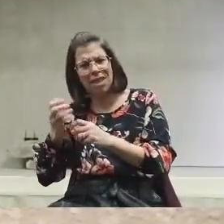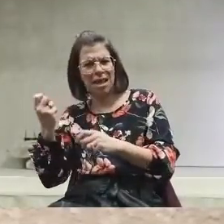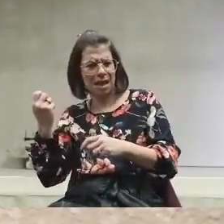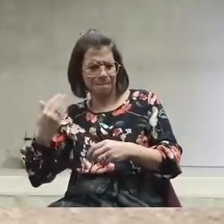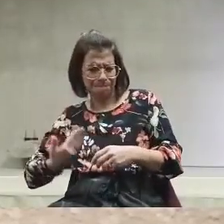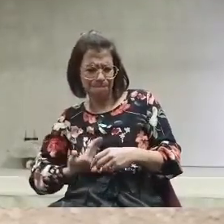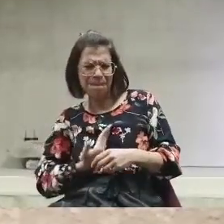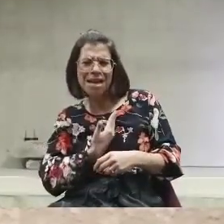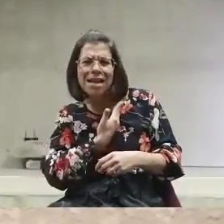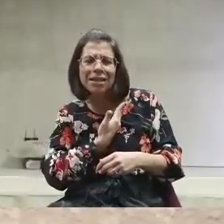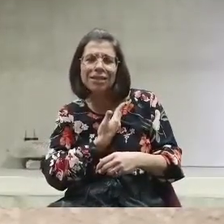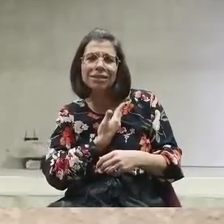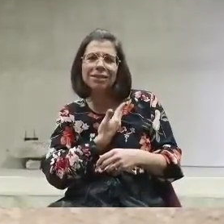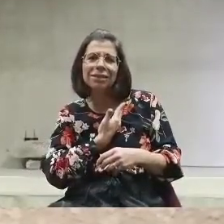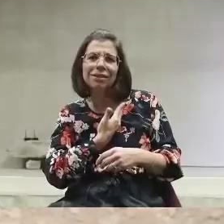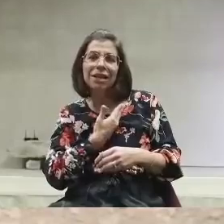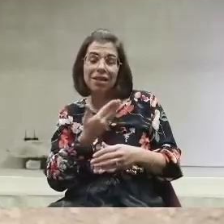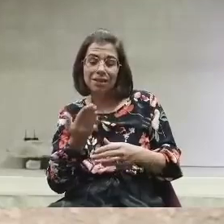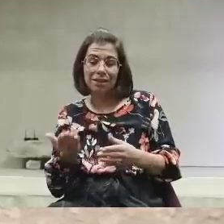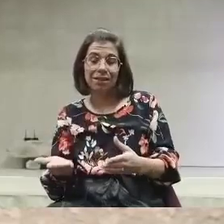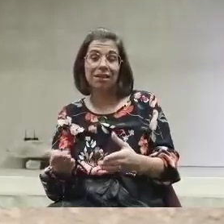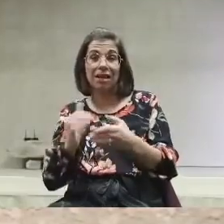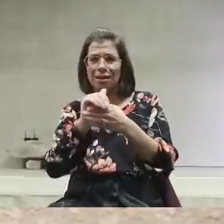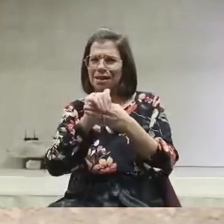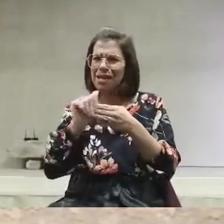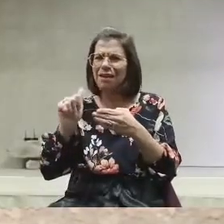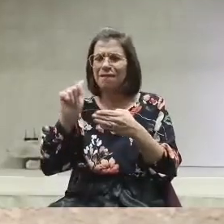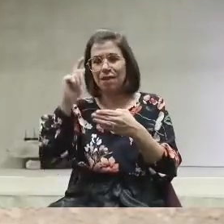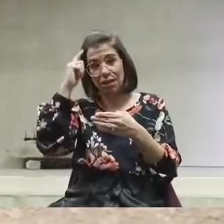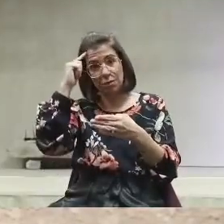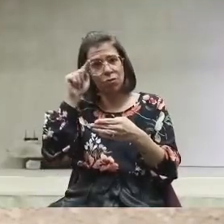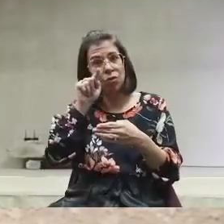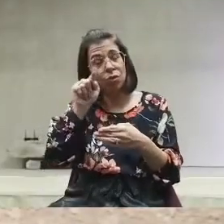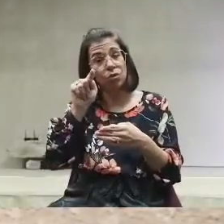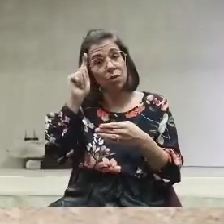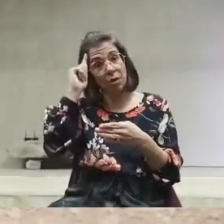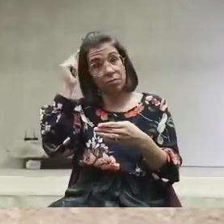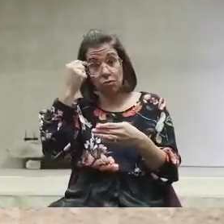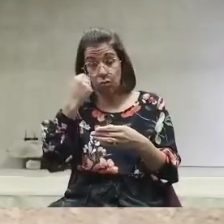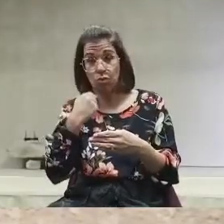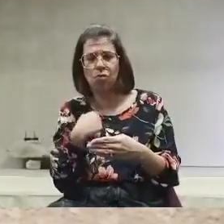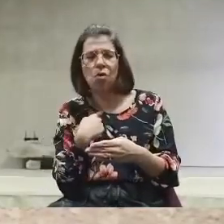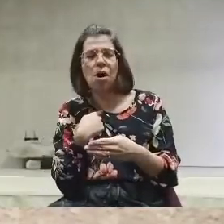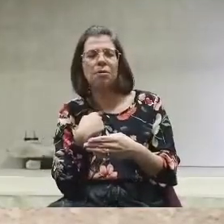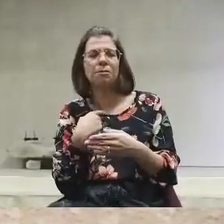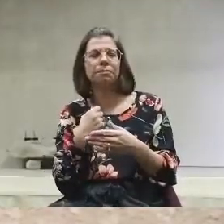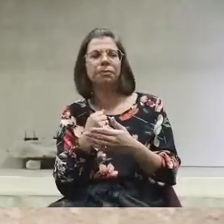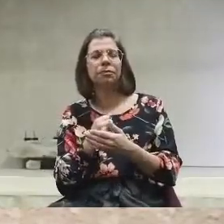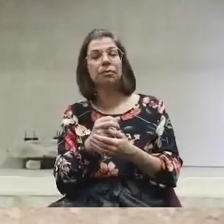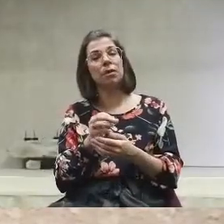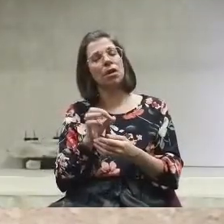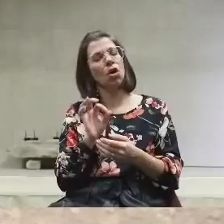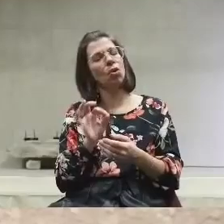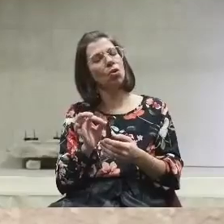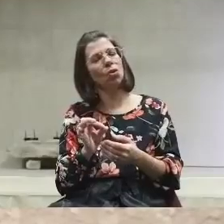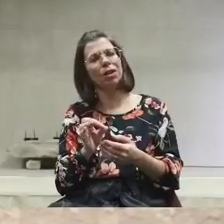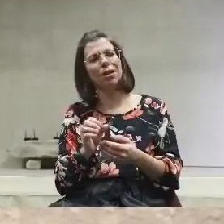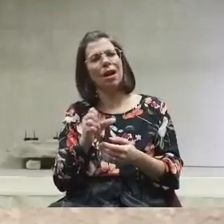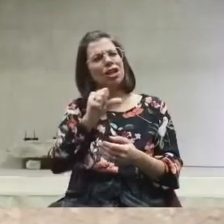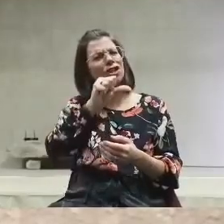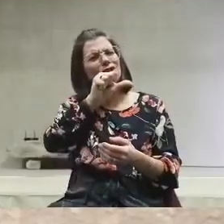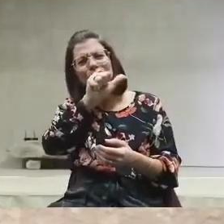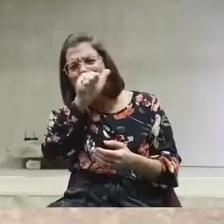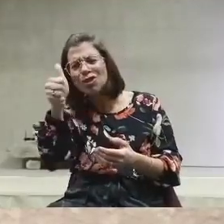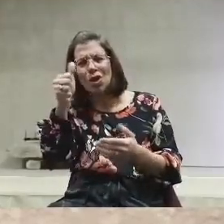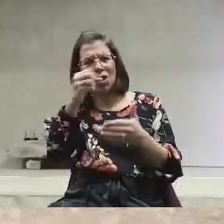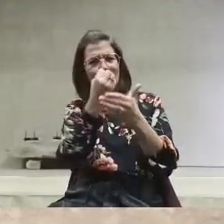moi. Parce que seul son sang avait le pouvoir de nous purifier. Seul son sang avait le pouvoir de nous racheter. Seul son sang